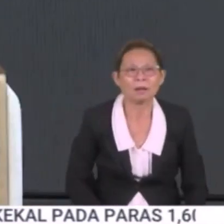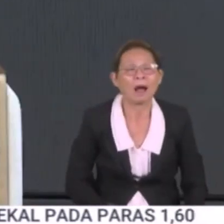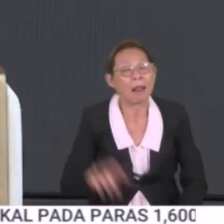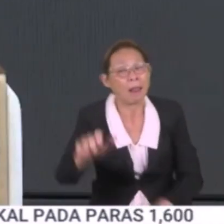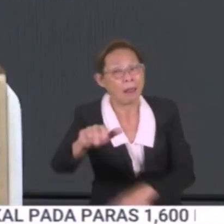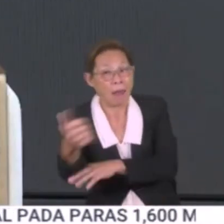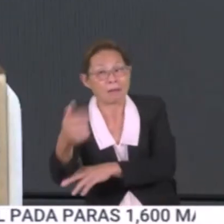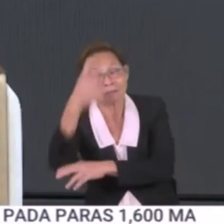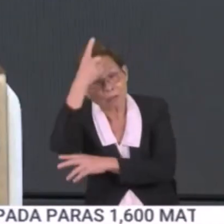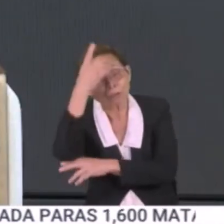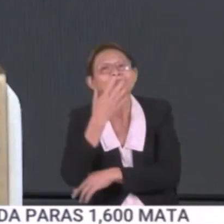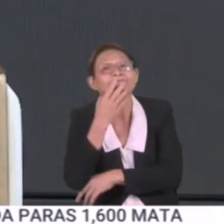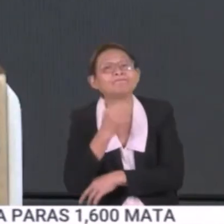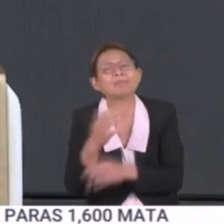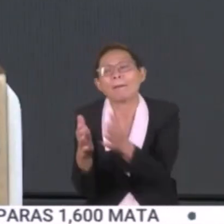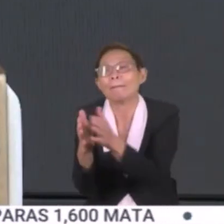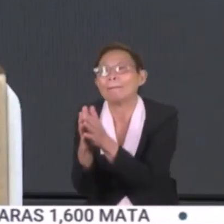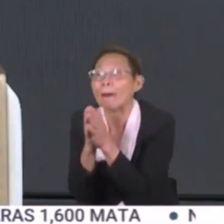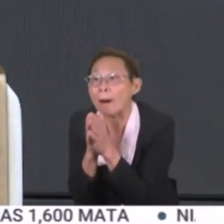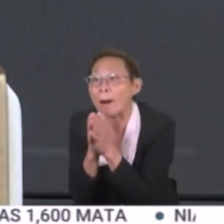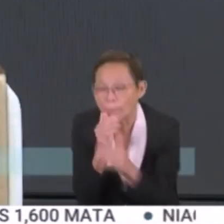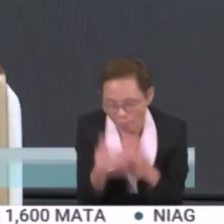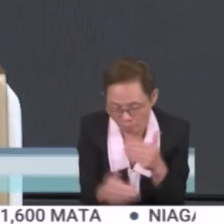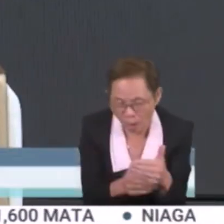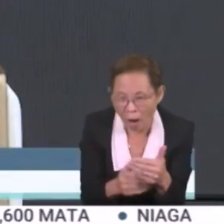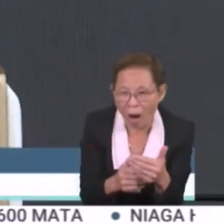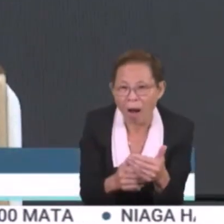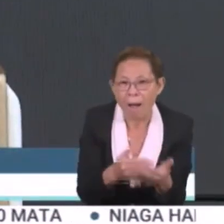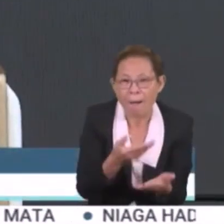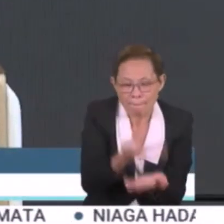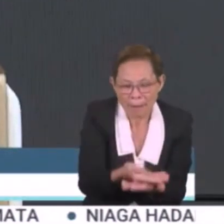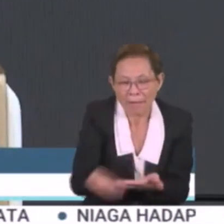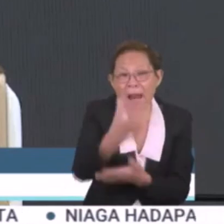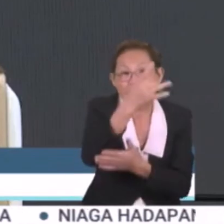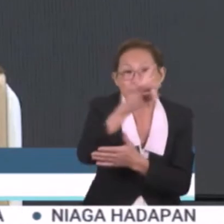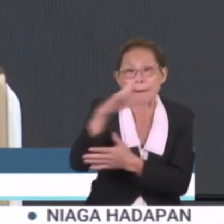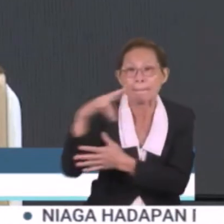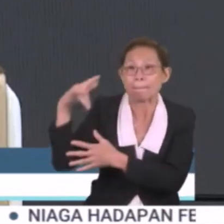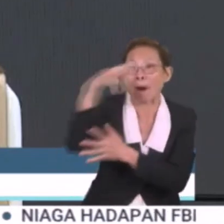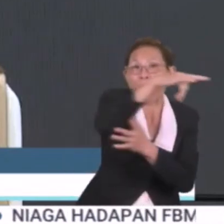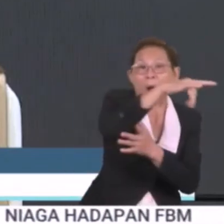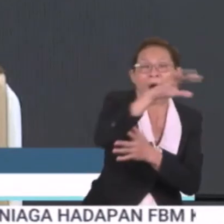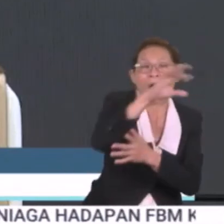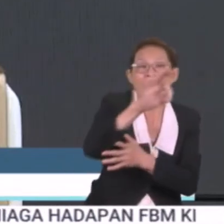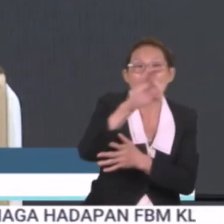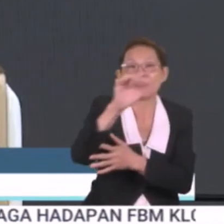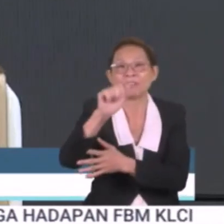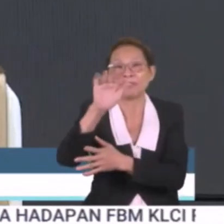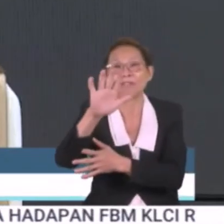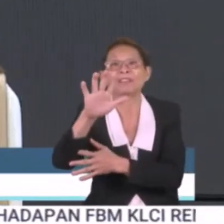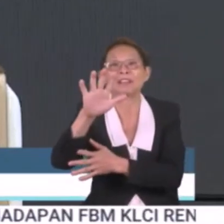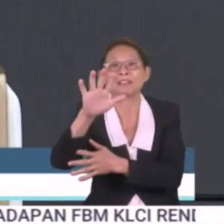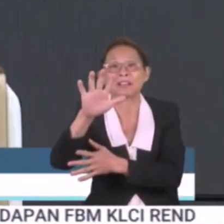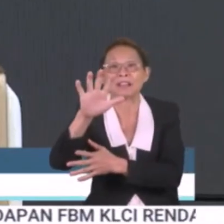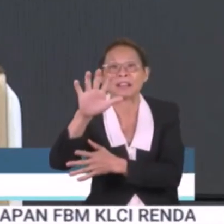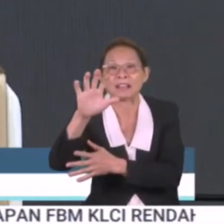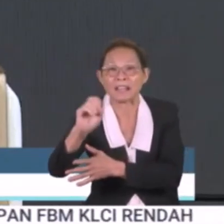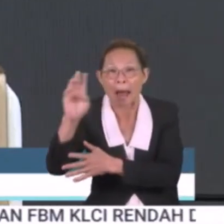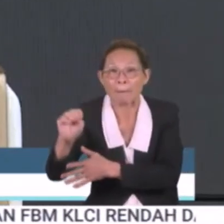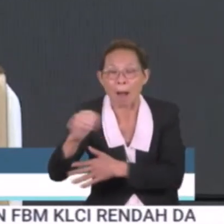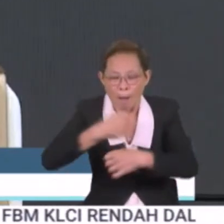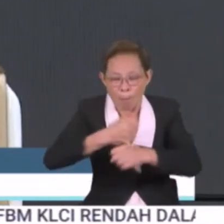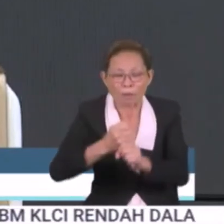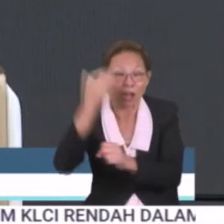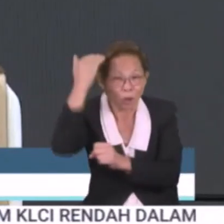Dalam perkembangan lain, Datuk Seri Anwar meminta proses perolehan 18 pesawat pejuang FA-50M buatan Korea Selatan